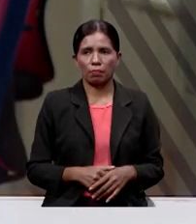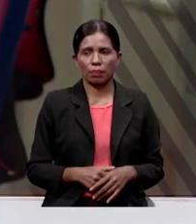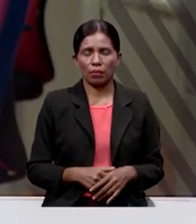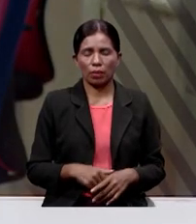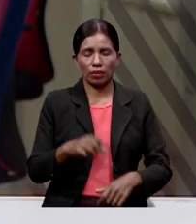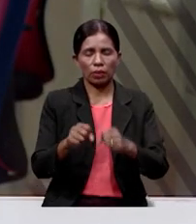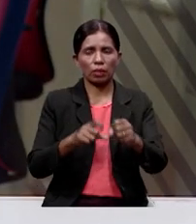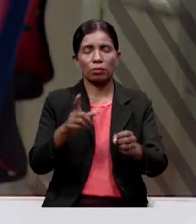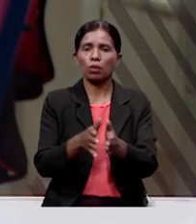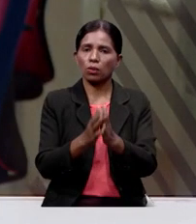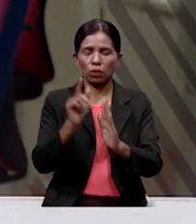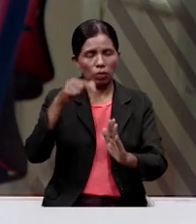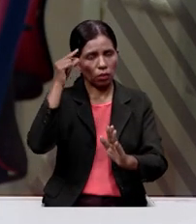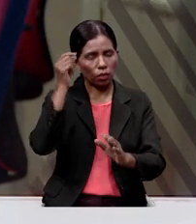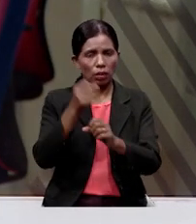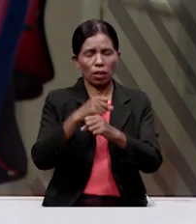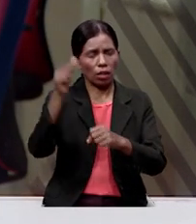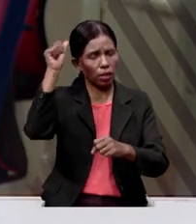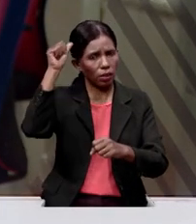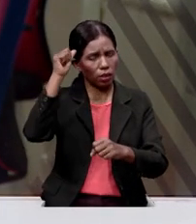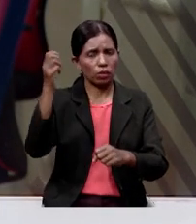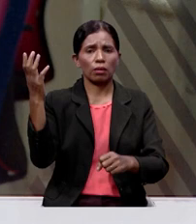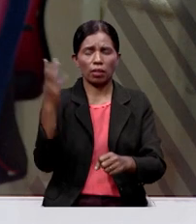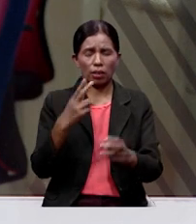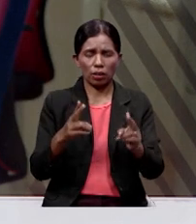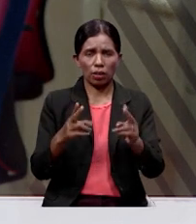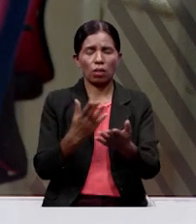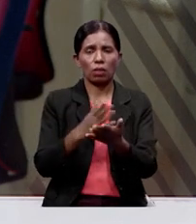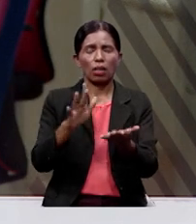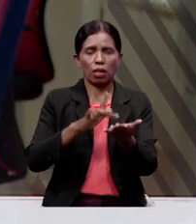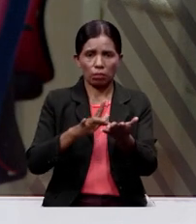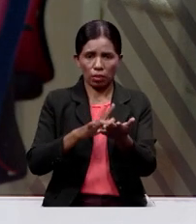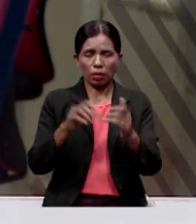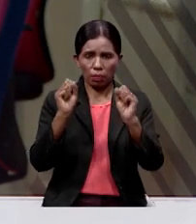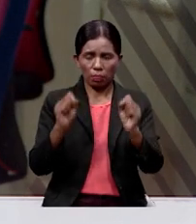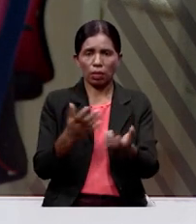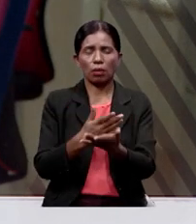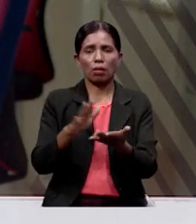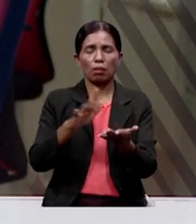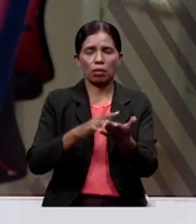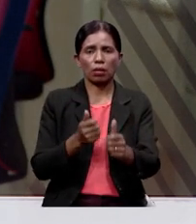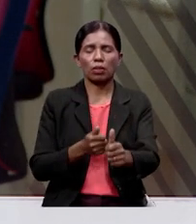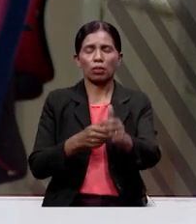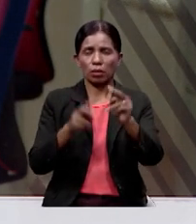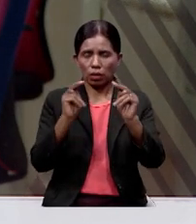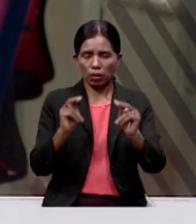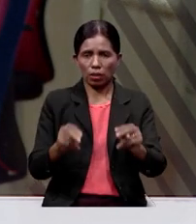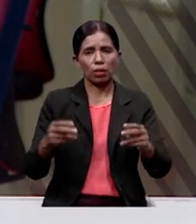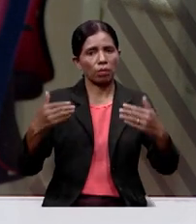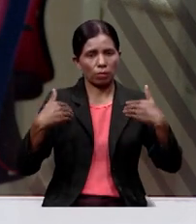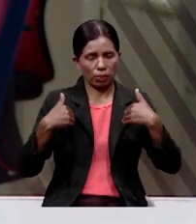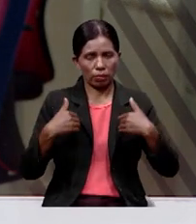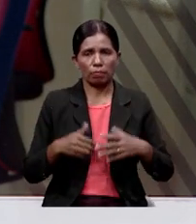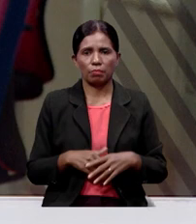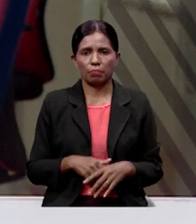Sociedade Civil husu governo halo análise antes, sosa emoruk atunune bele sosa emoruk tuir necessidade nebe iha.